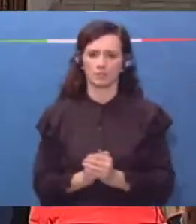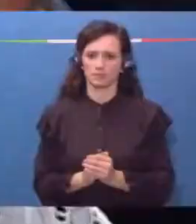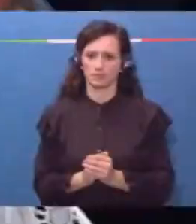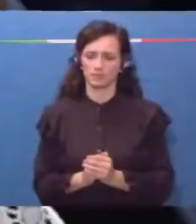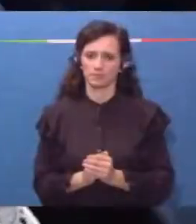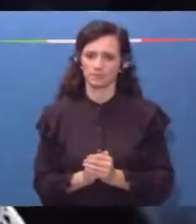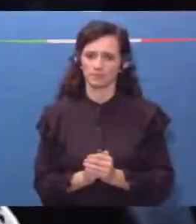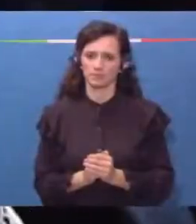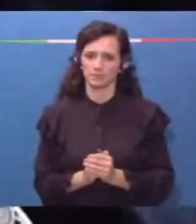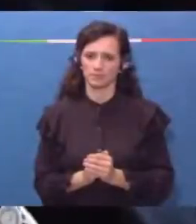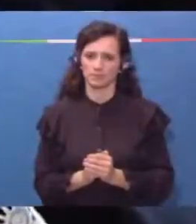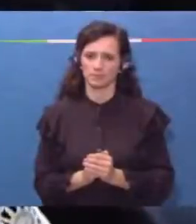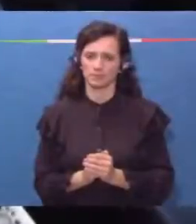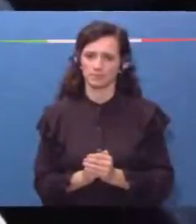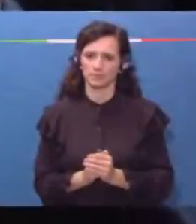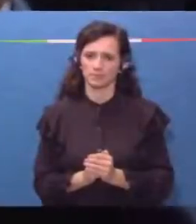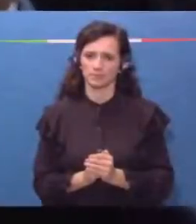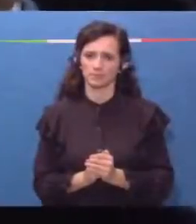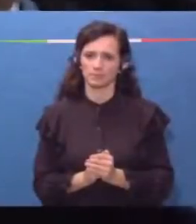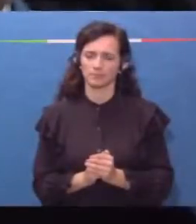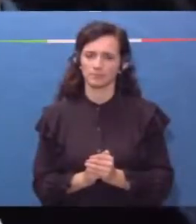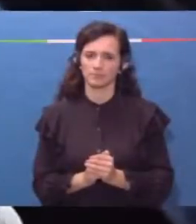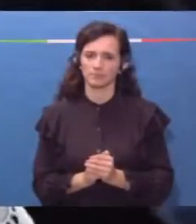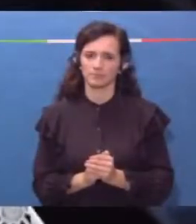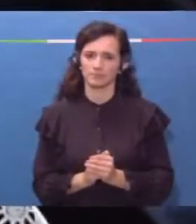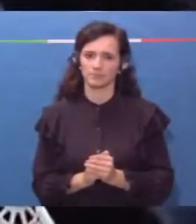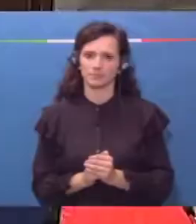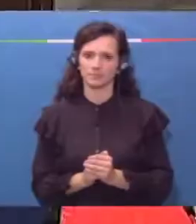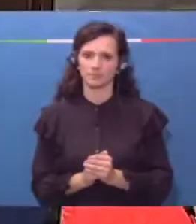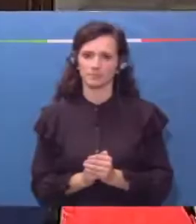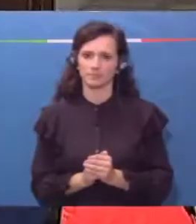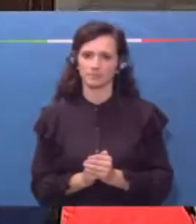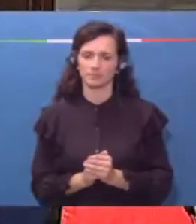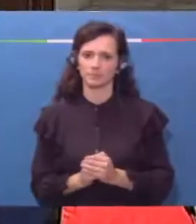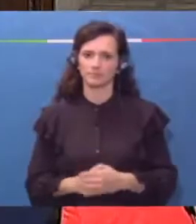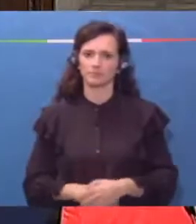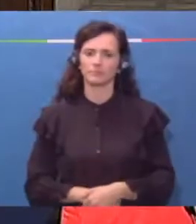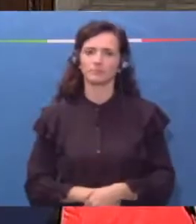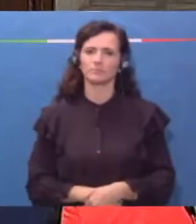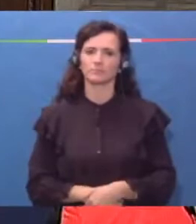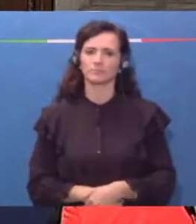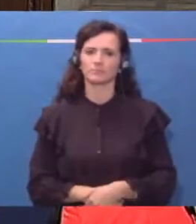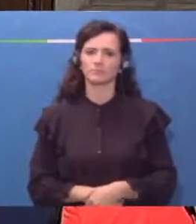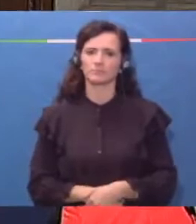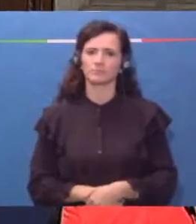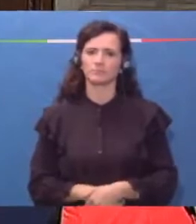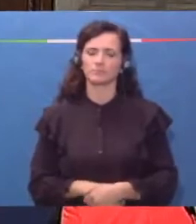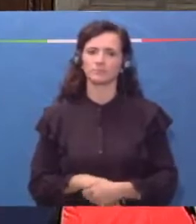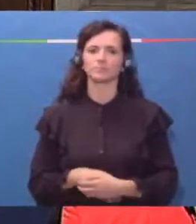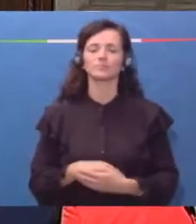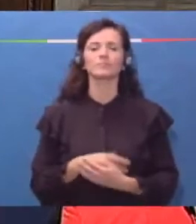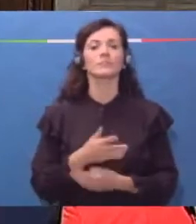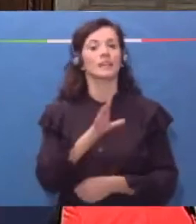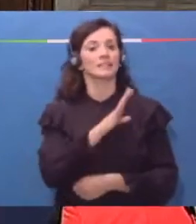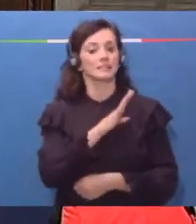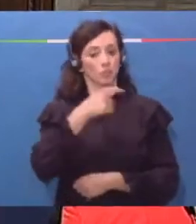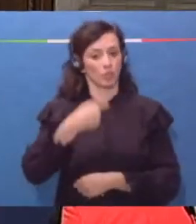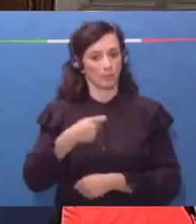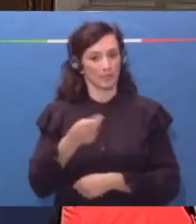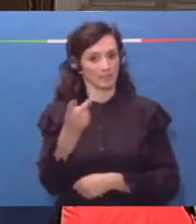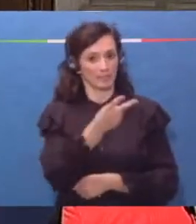Tassin, TF1, LCI. Alison Tassin, LCI, TF1. Signori Presidenti, buongiorno.